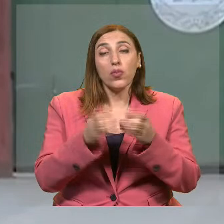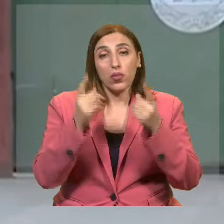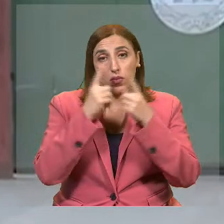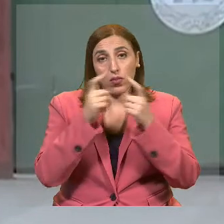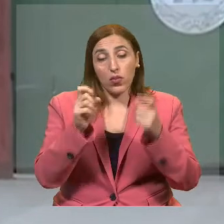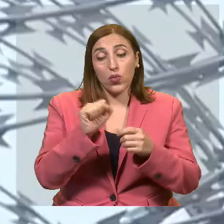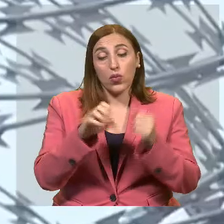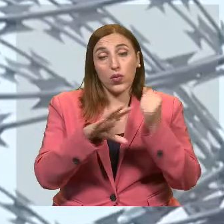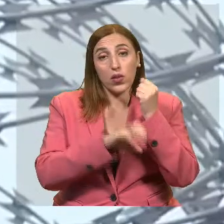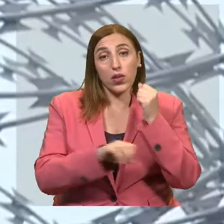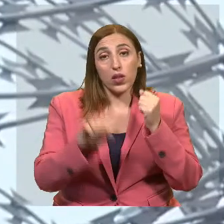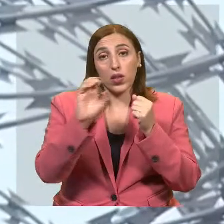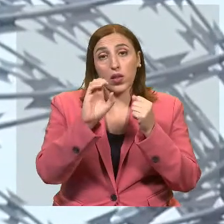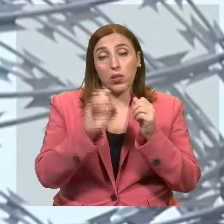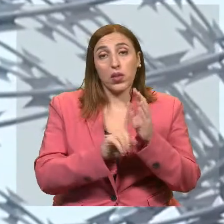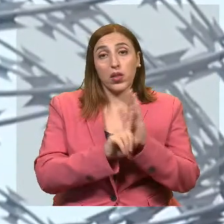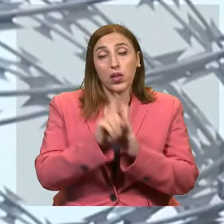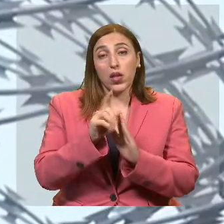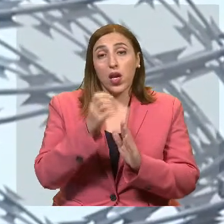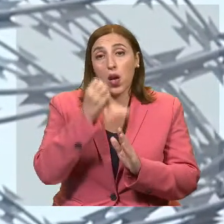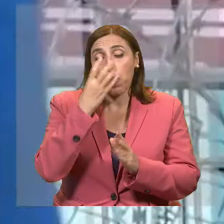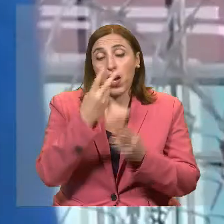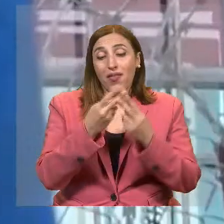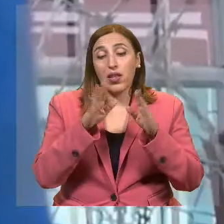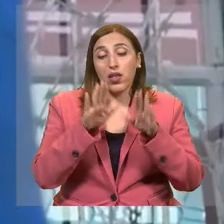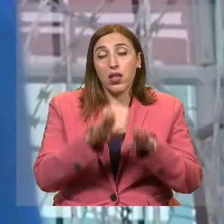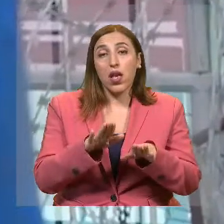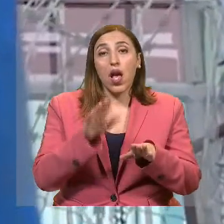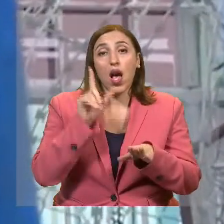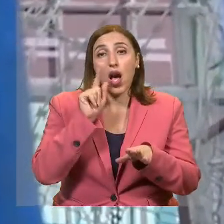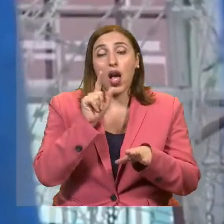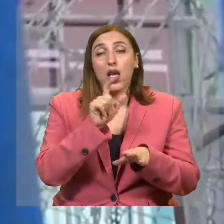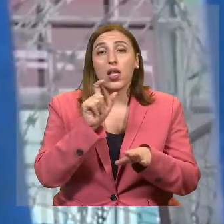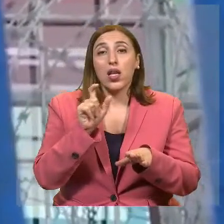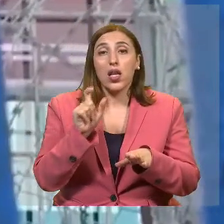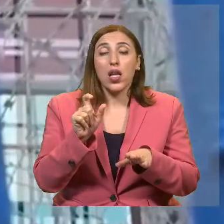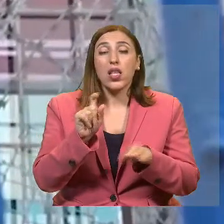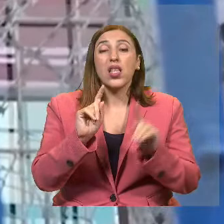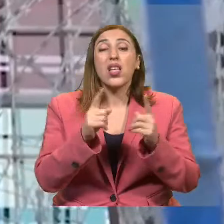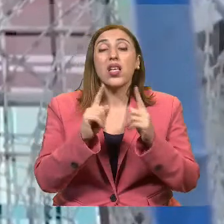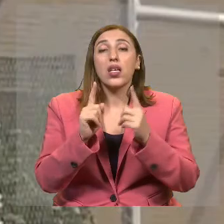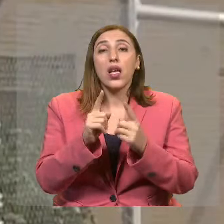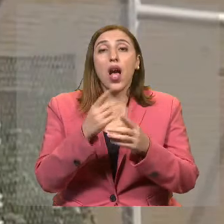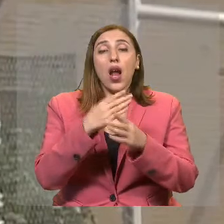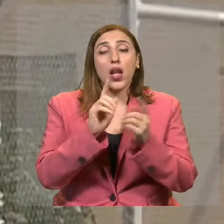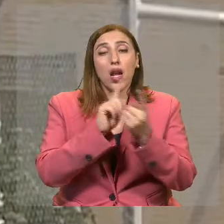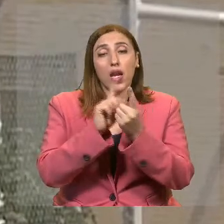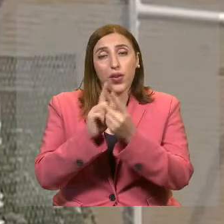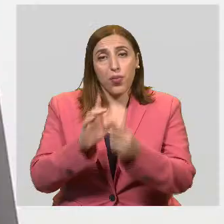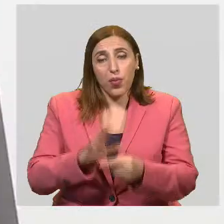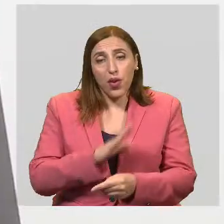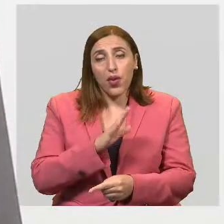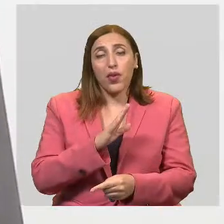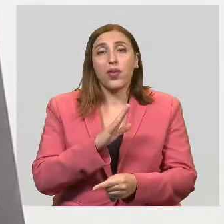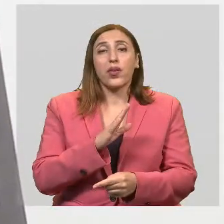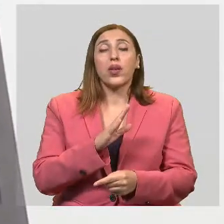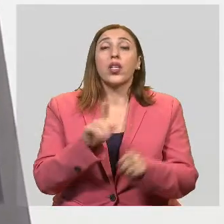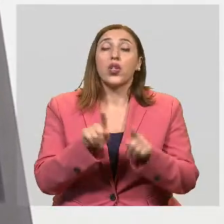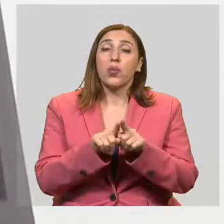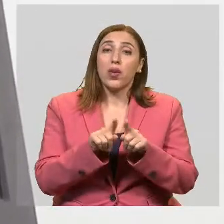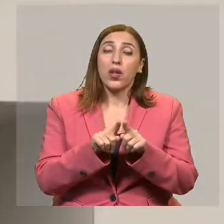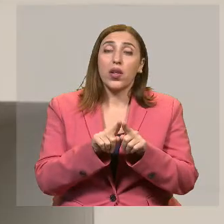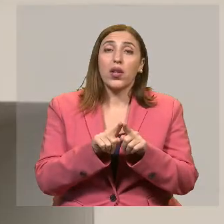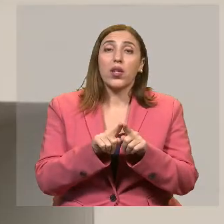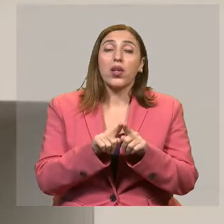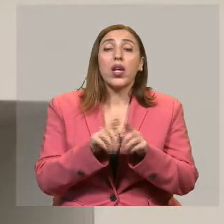վերջին և սեպտեմբերի սկզբին այցելել են Բաքվի բանտերում պահվող Հայաստանի քաղաքացիներին, առանձին հանդիպումներ ունեցել նրանց հետ, ինչպես նաև